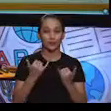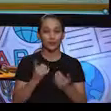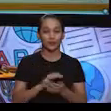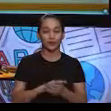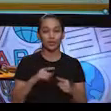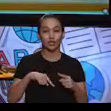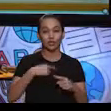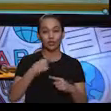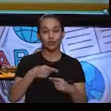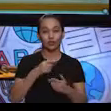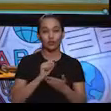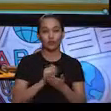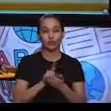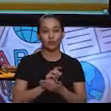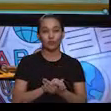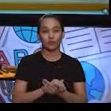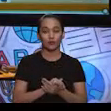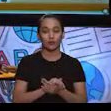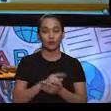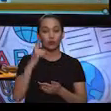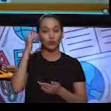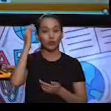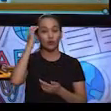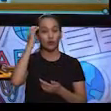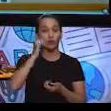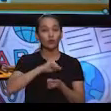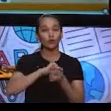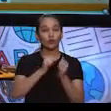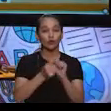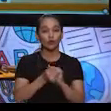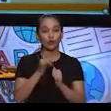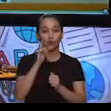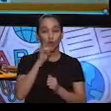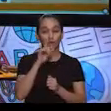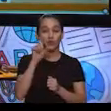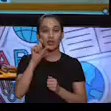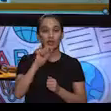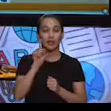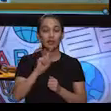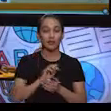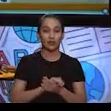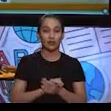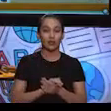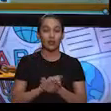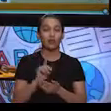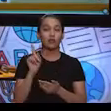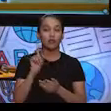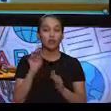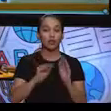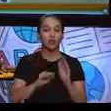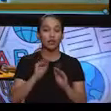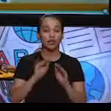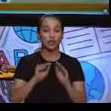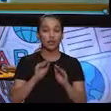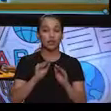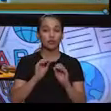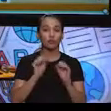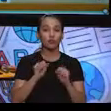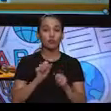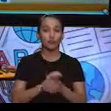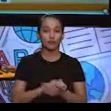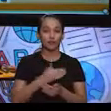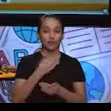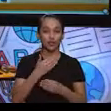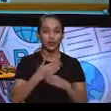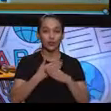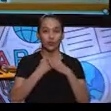keyingi topshirig'imiz. Tosh ko'mir, neft va tabiiy gazdan qanday mahsulotlar olinadi?